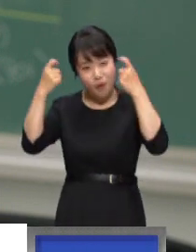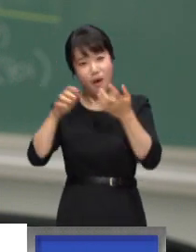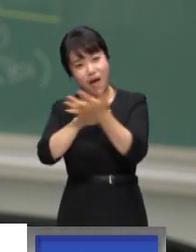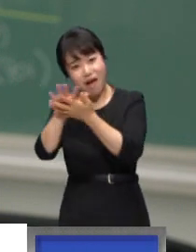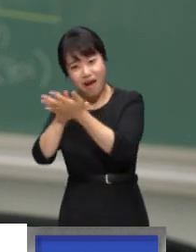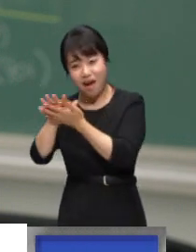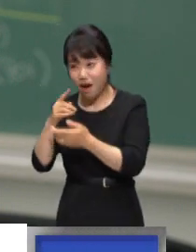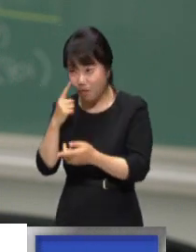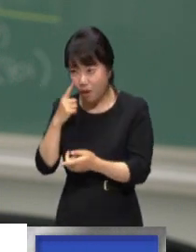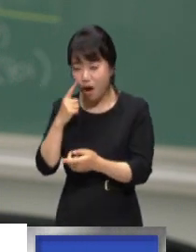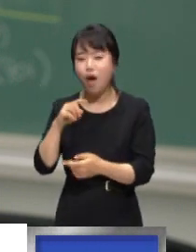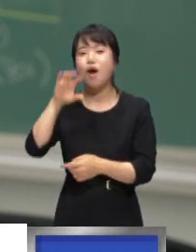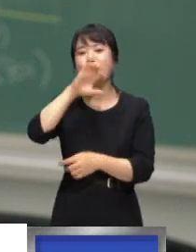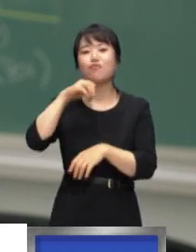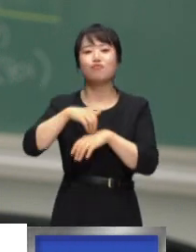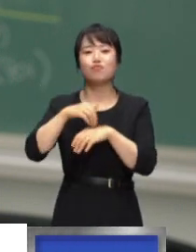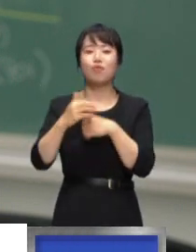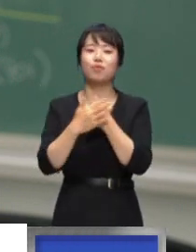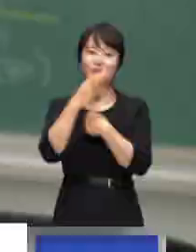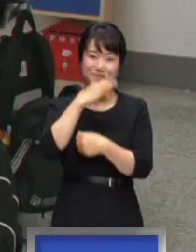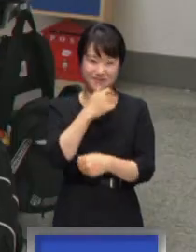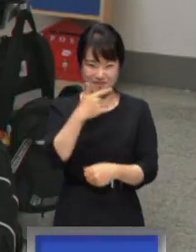오히려 저는 교육여행이 훨씬 더 좋다.